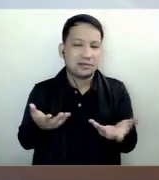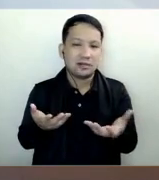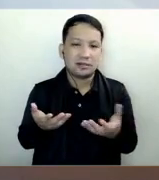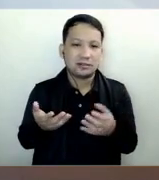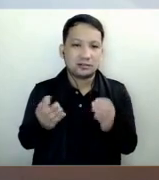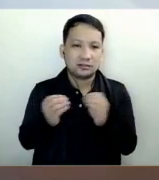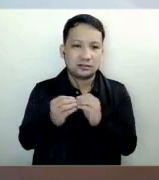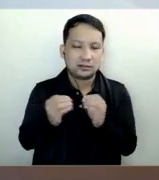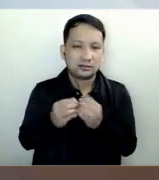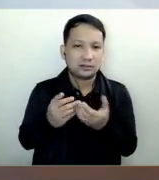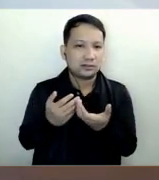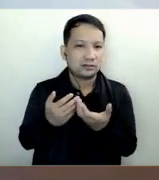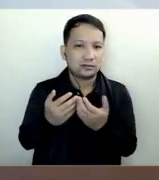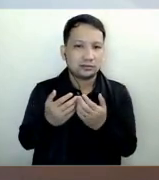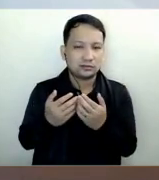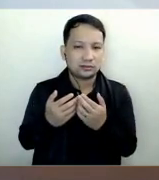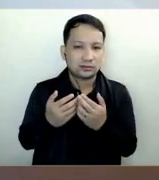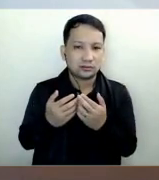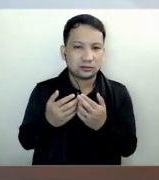thumb natin that for every